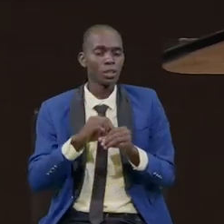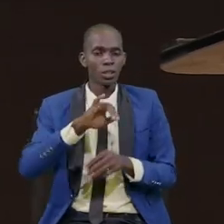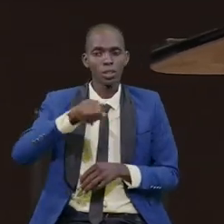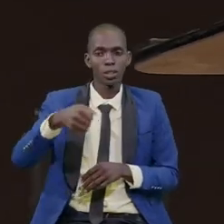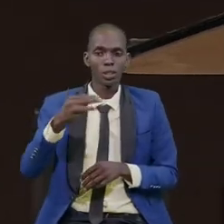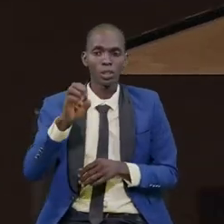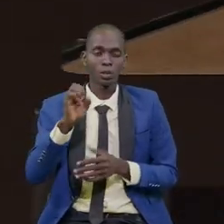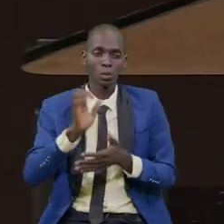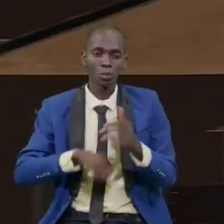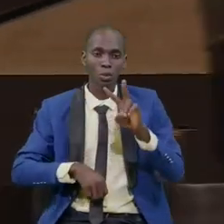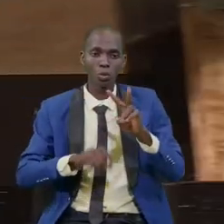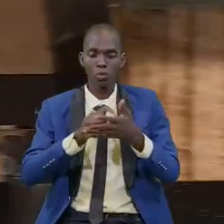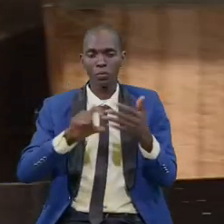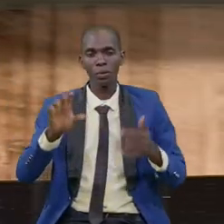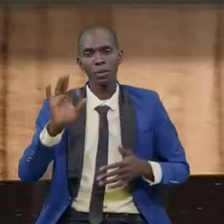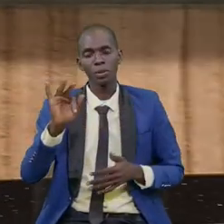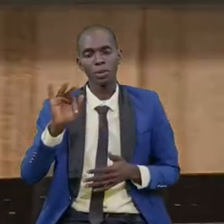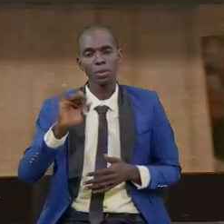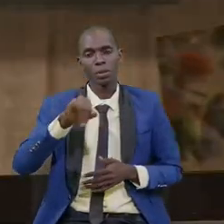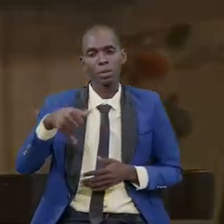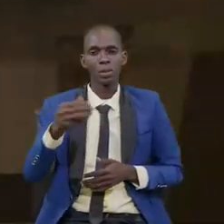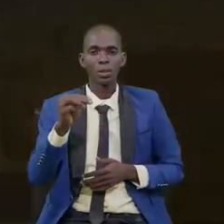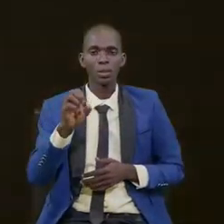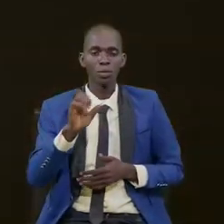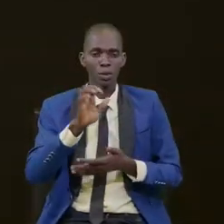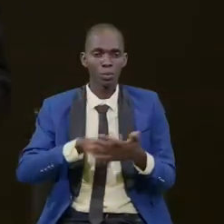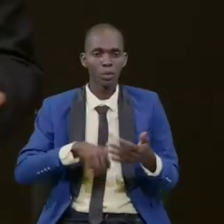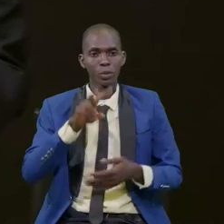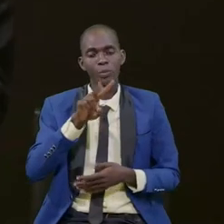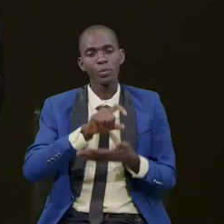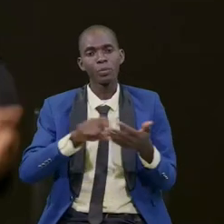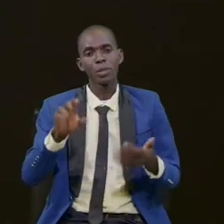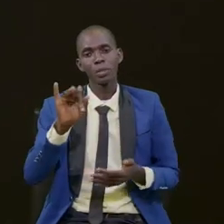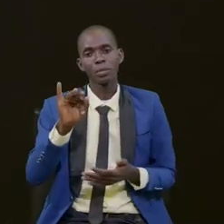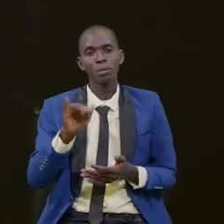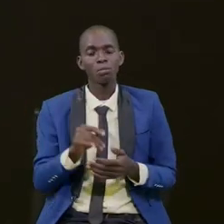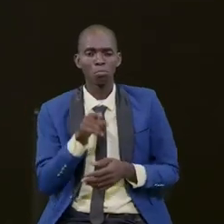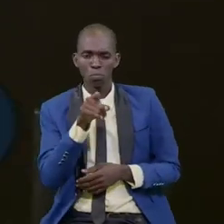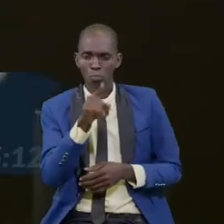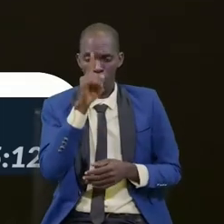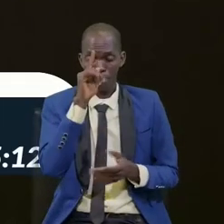2. Jacques 2, 19. Jacques 2, 19.